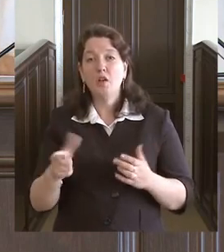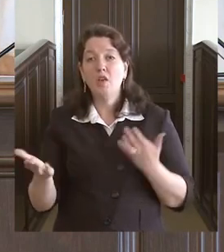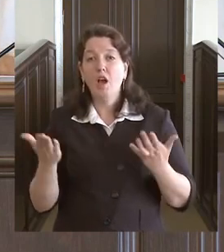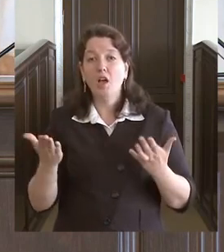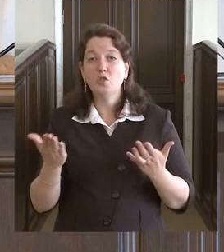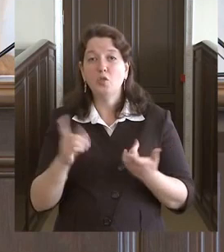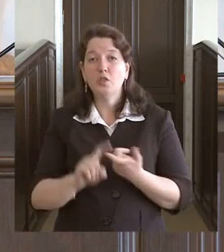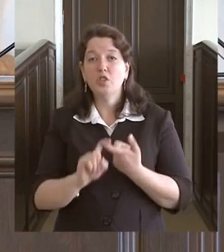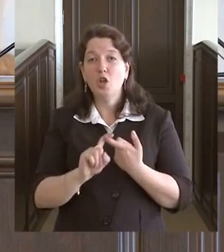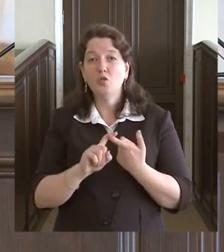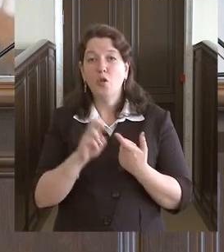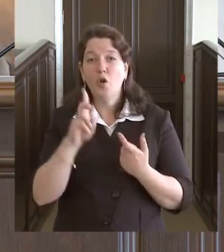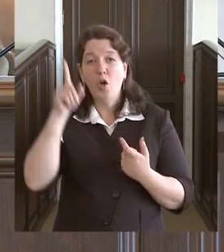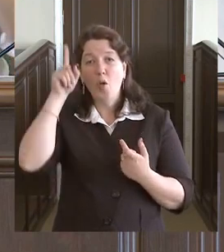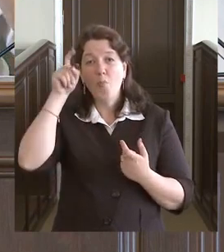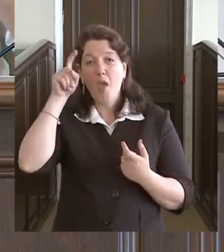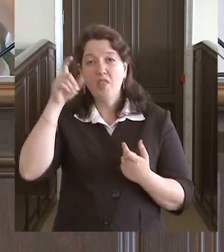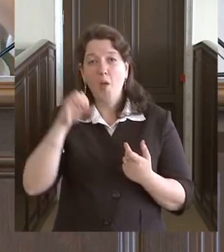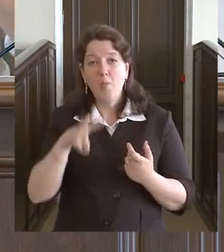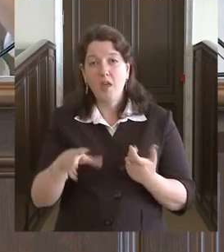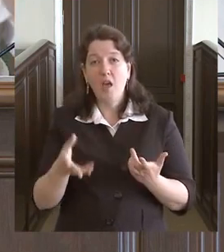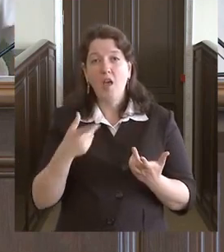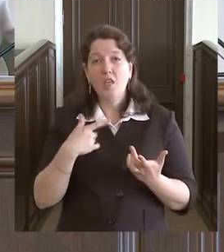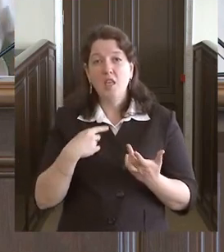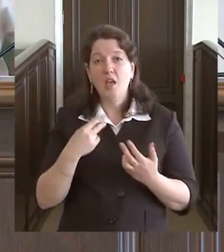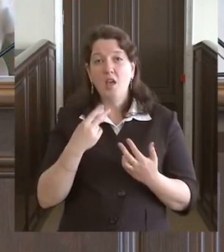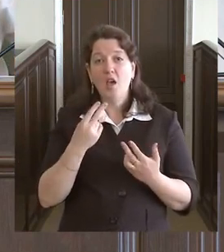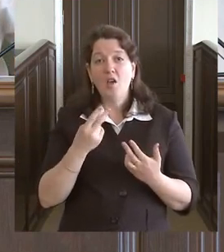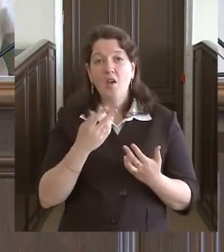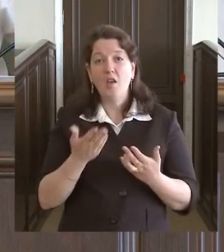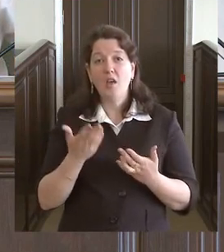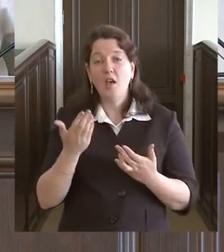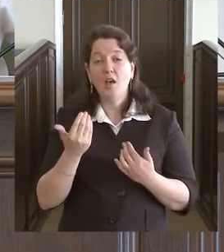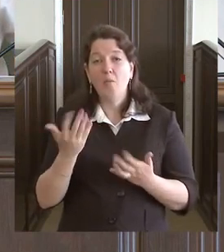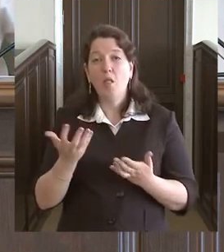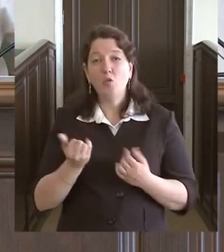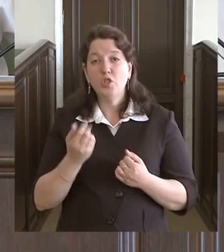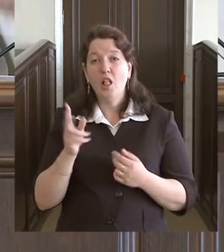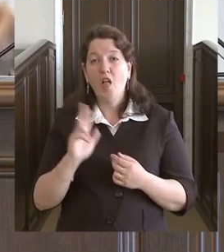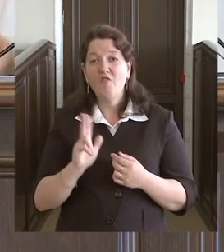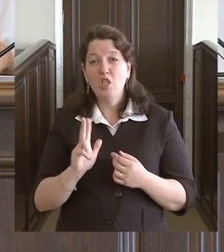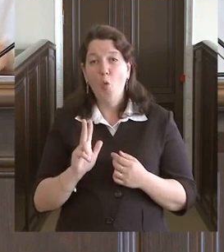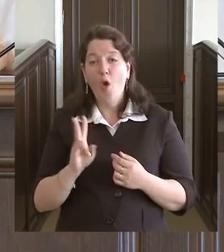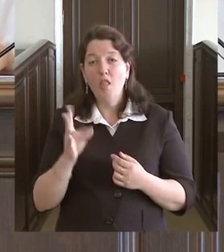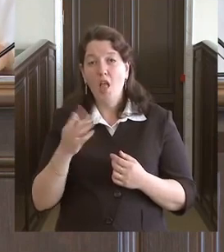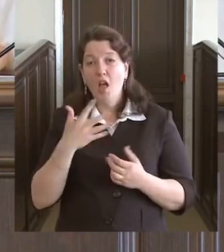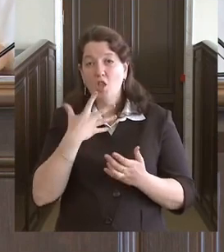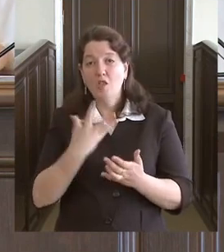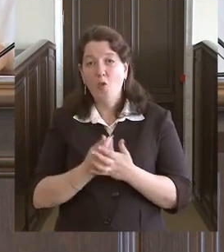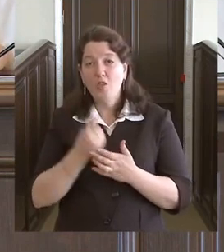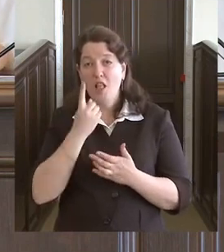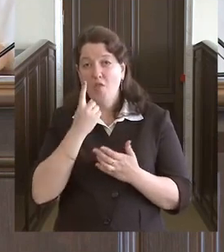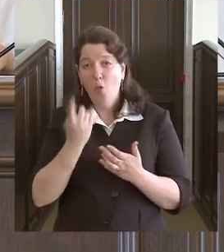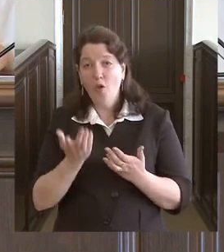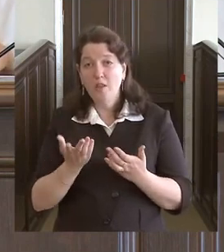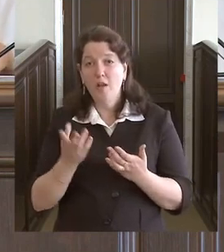там и вот мне прислали это всю даже видео видео на телефон плясали батюшка